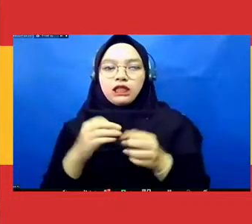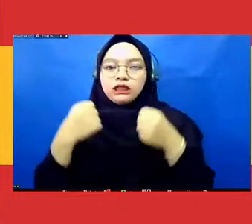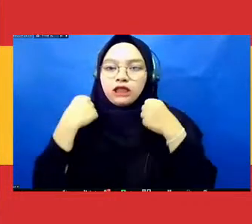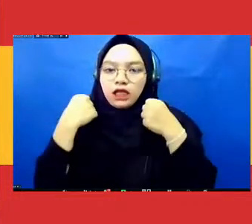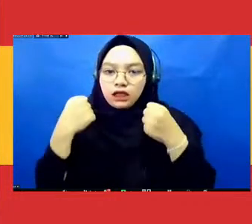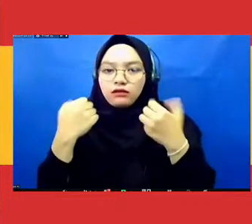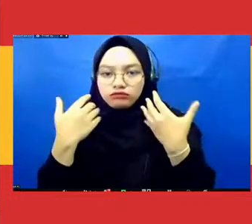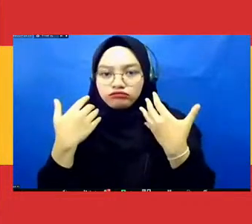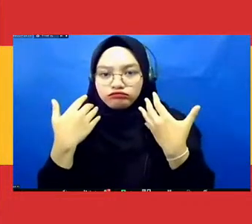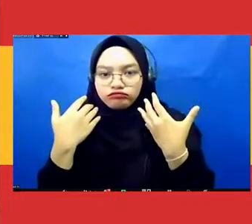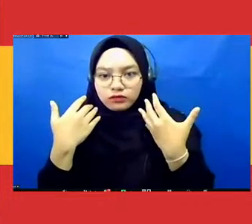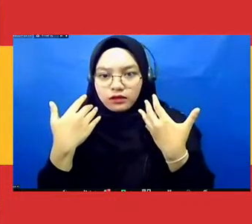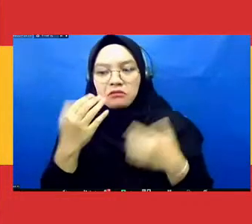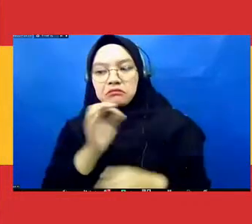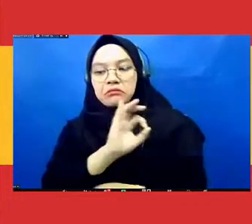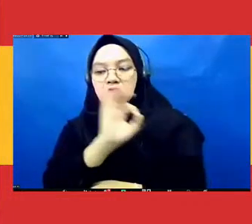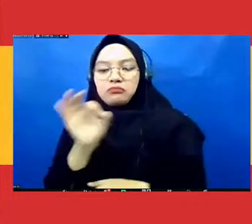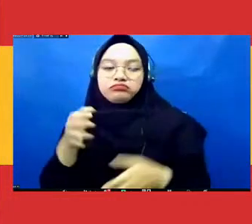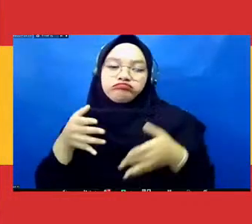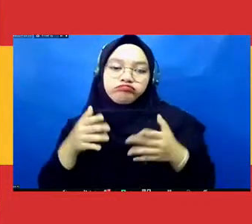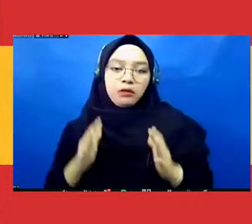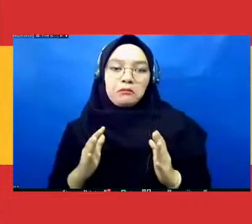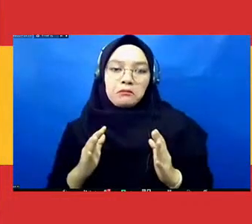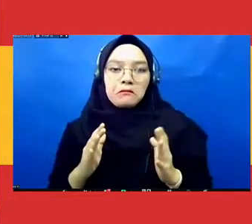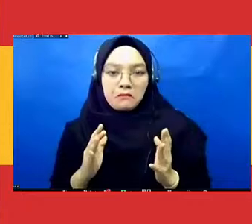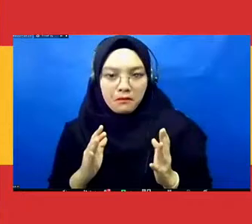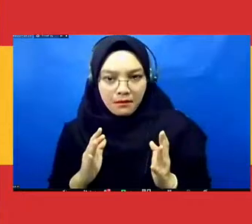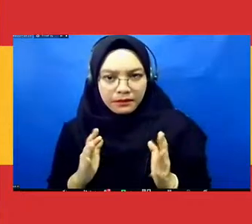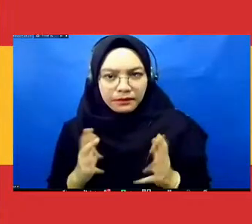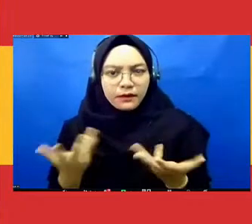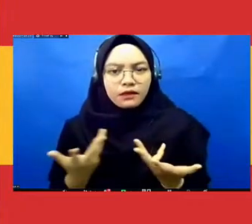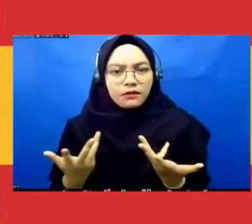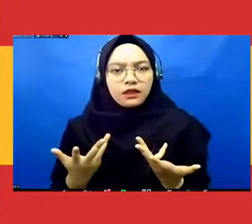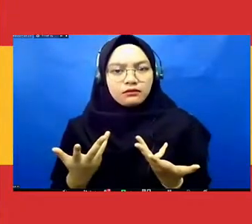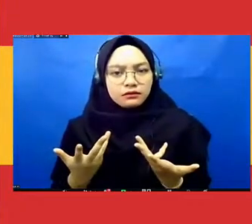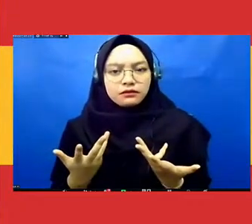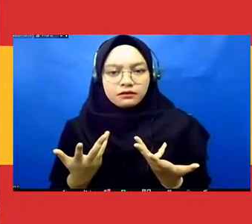yang belum siap. Kemudian juga bagaimana